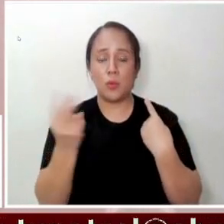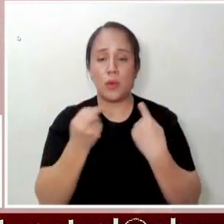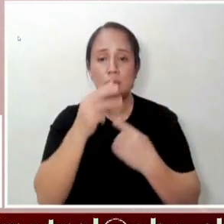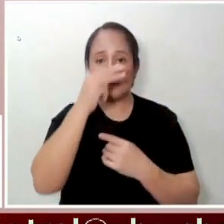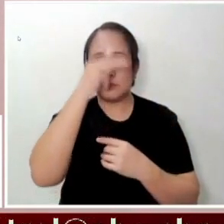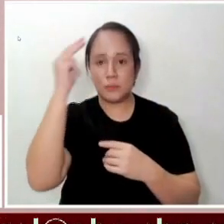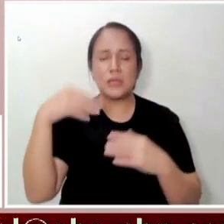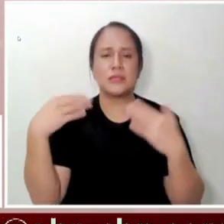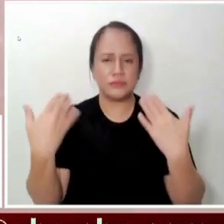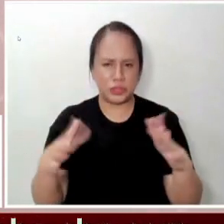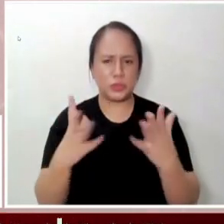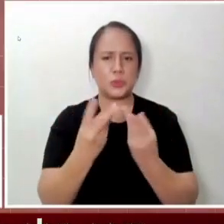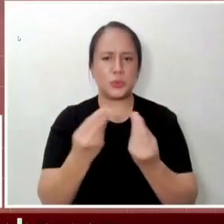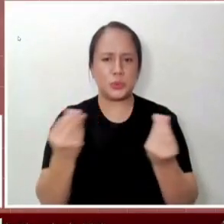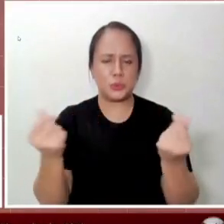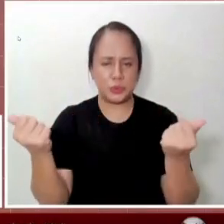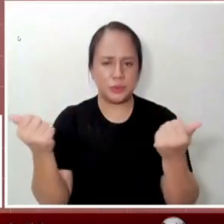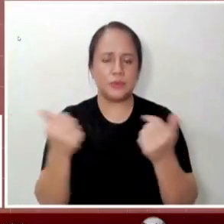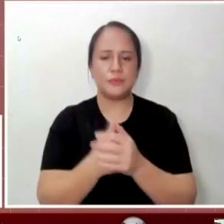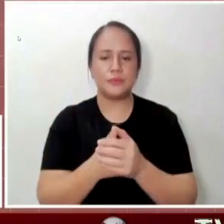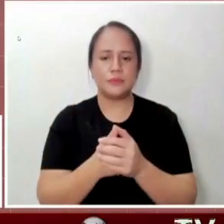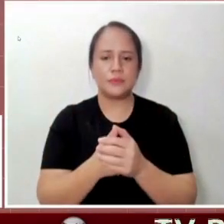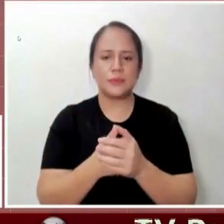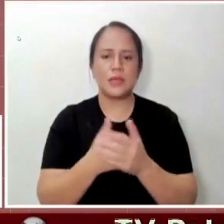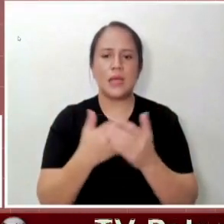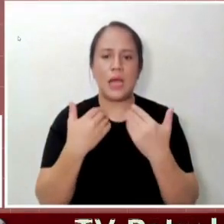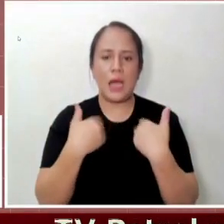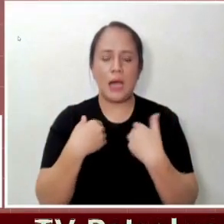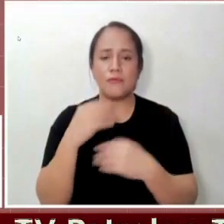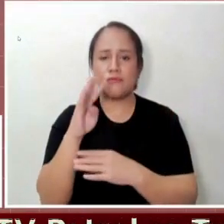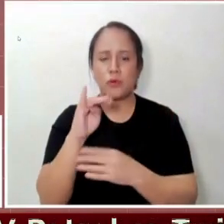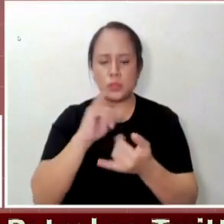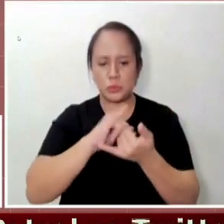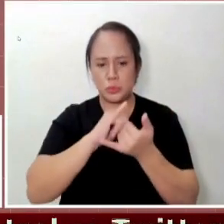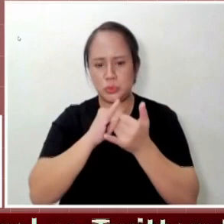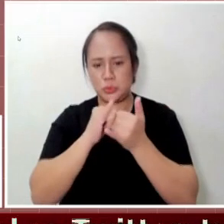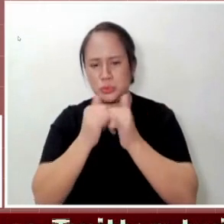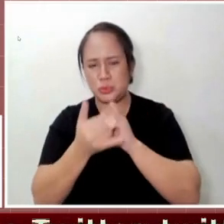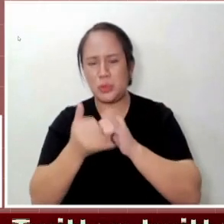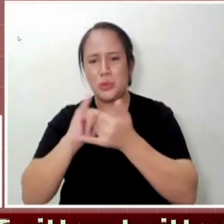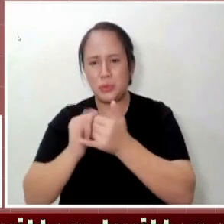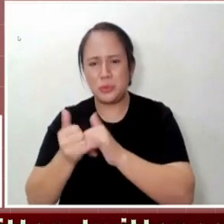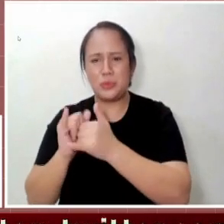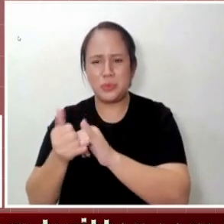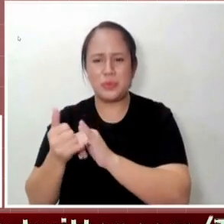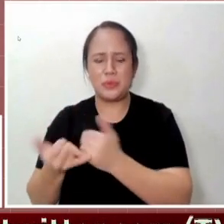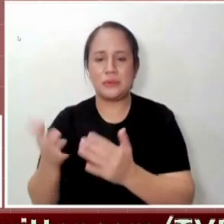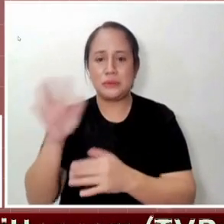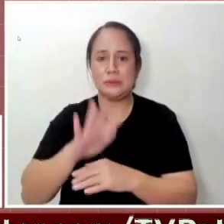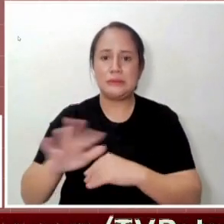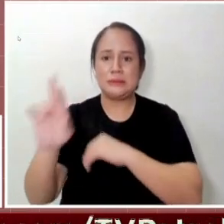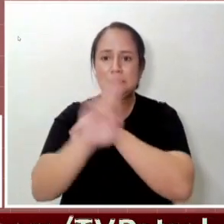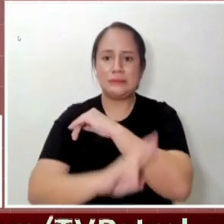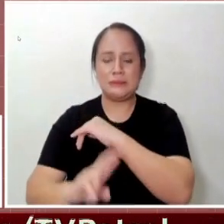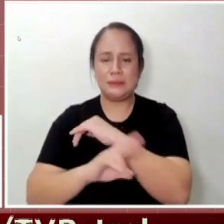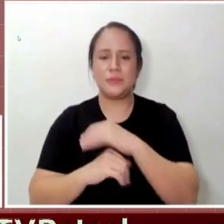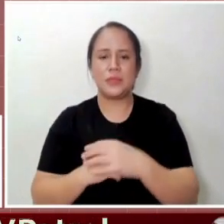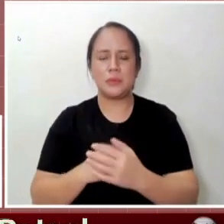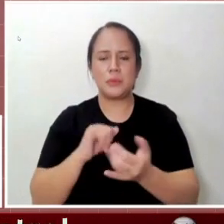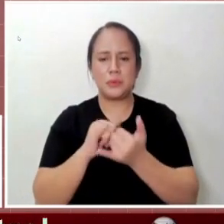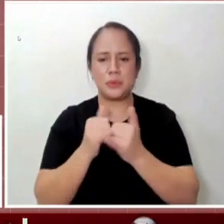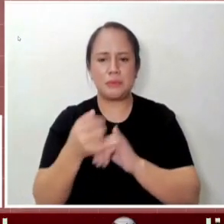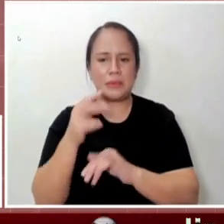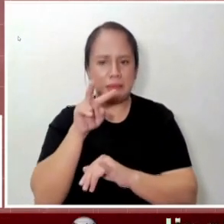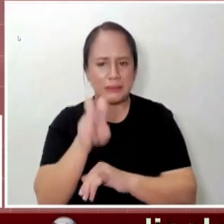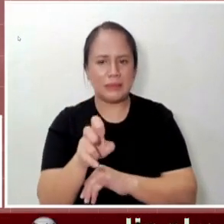Gumaling na siya sa COVID-19. It has 14 mutations in its spike region. Kasama po dito yung mga mutations na nakita